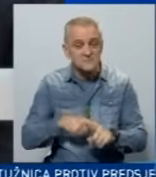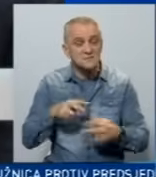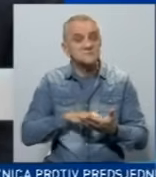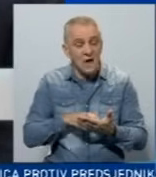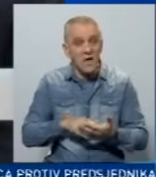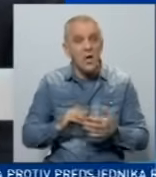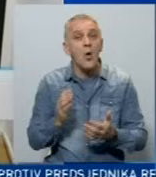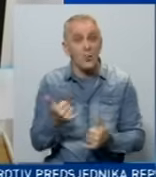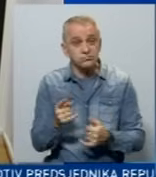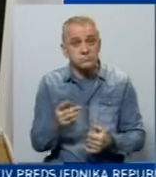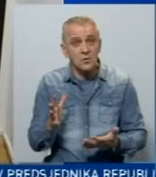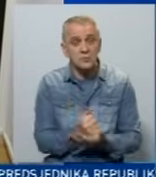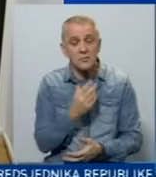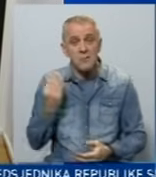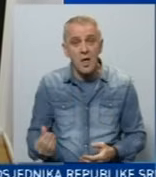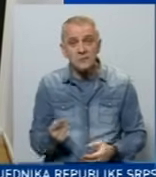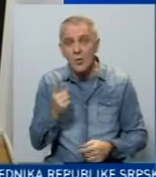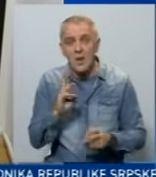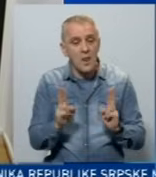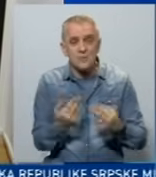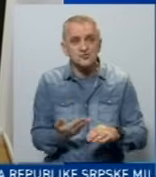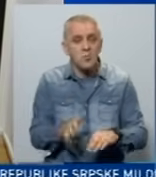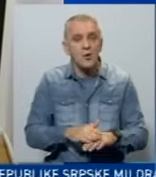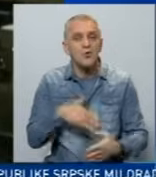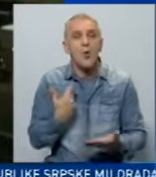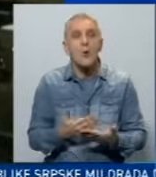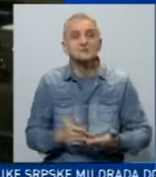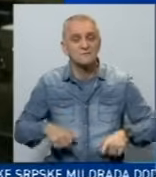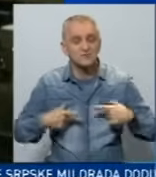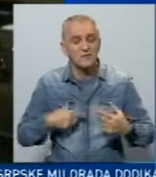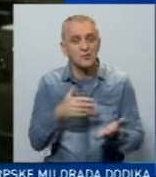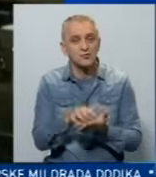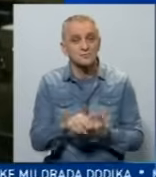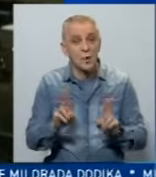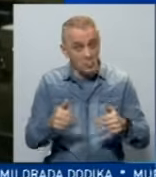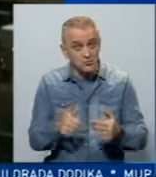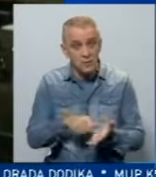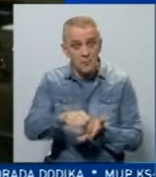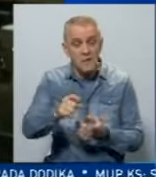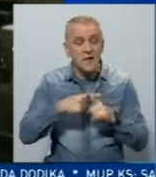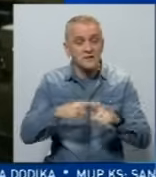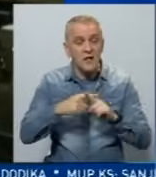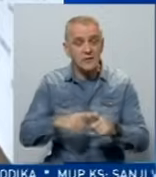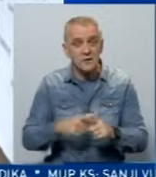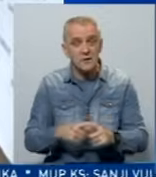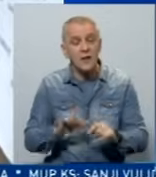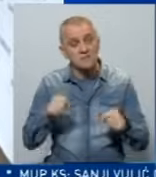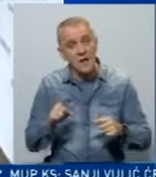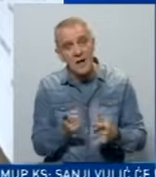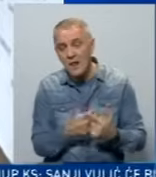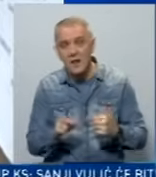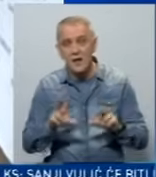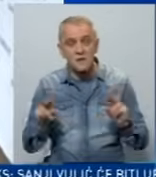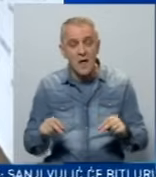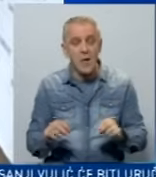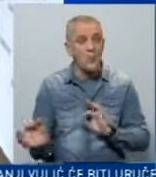sami dobiti svoju, onu koja ne može pokriti ni osnovne životne troškove. Hoće li moći platiti ratu kredita, dadžbine, osigurati